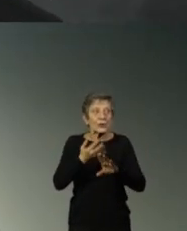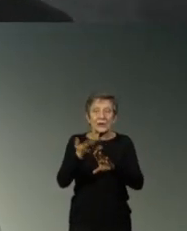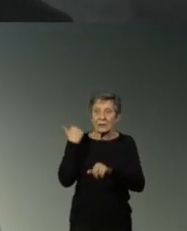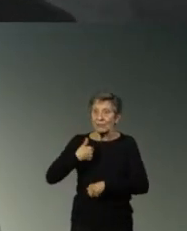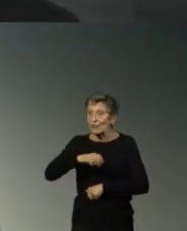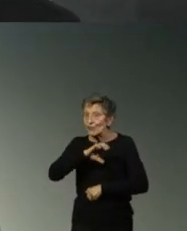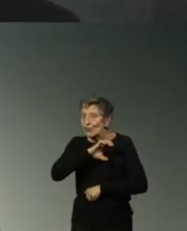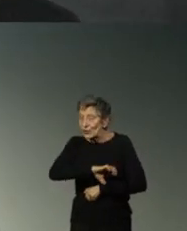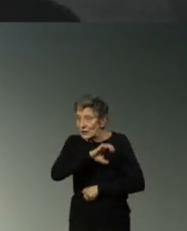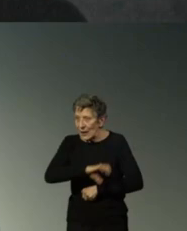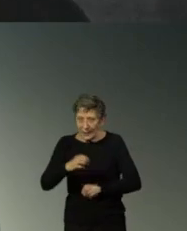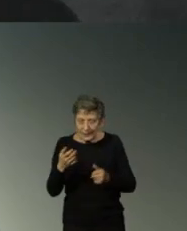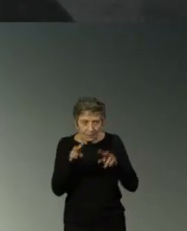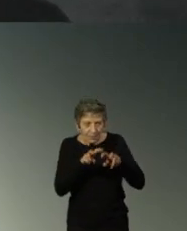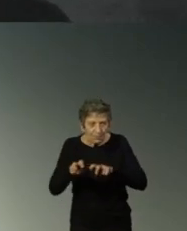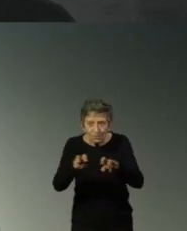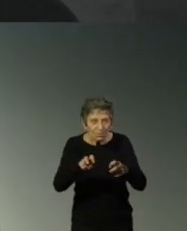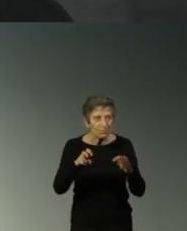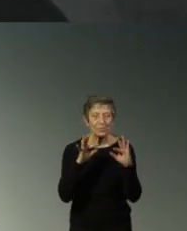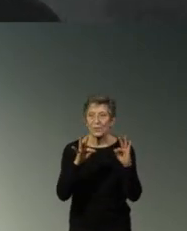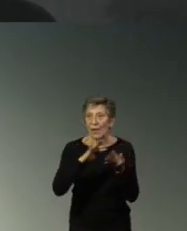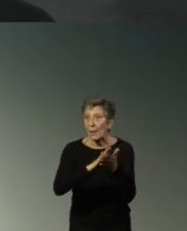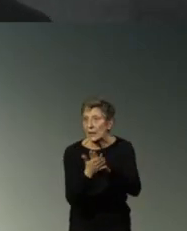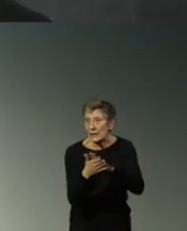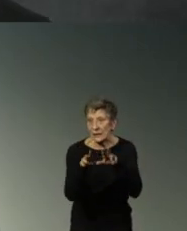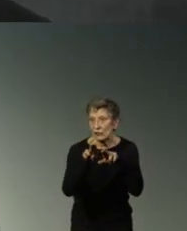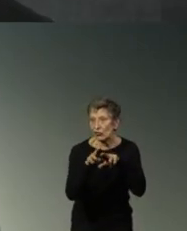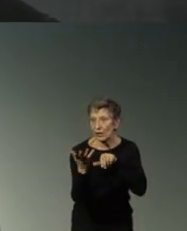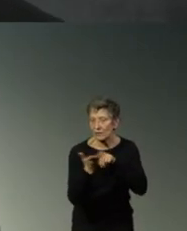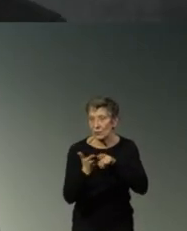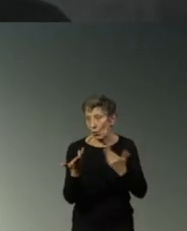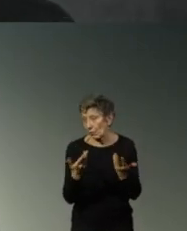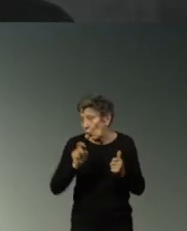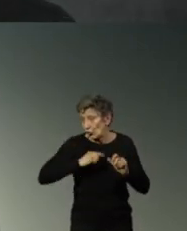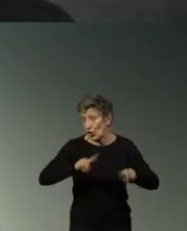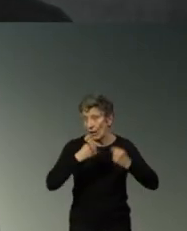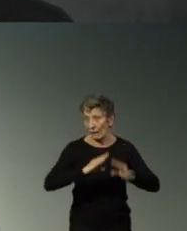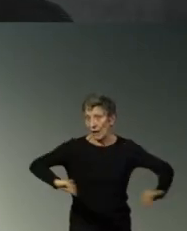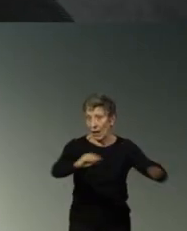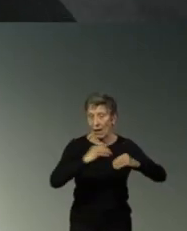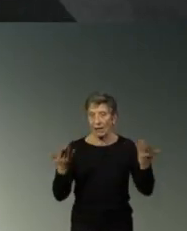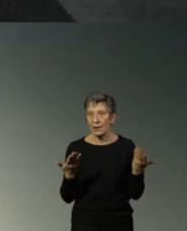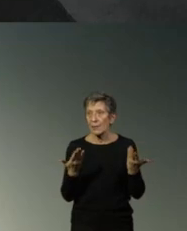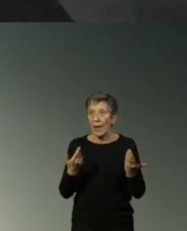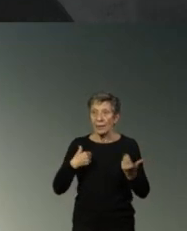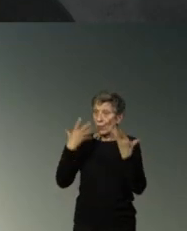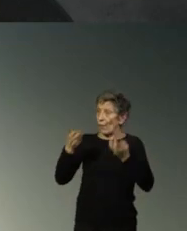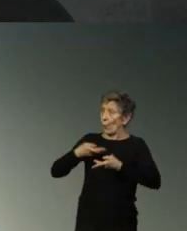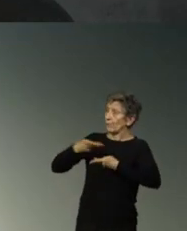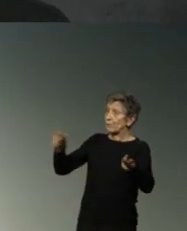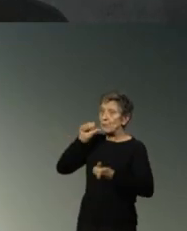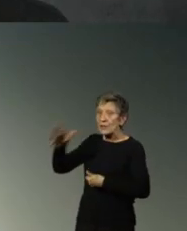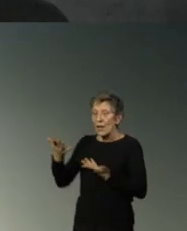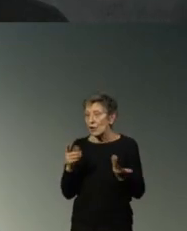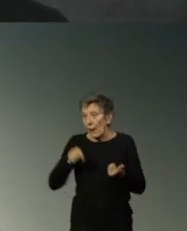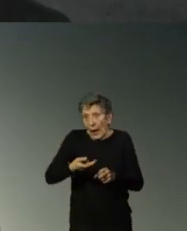des pratiques de chasse notamment. Alors ça implique d'aller sur le terrain et puis même pour pouvoir adresser un message, en fait, on prend les outils qu'on peut